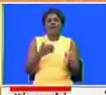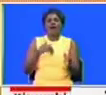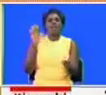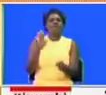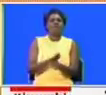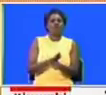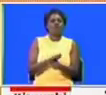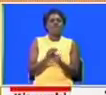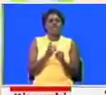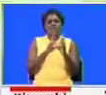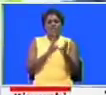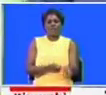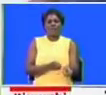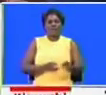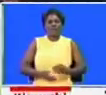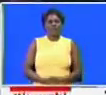anatuarifu zaidi.